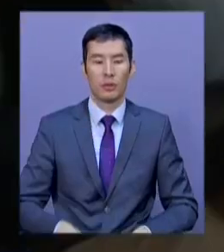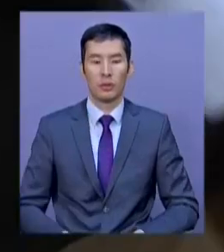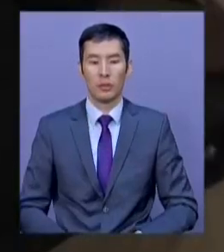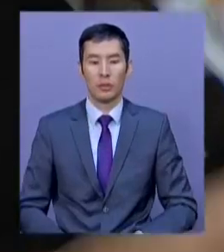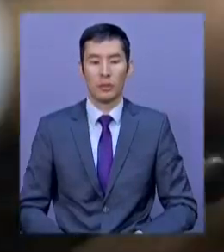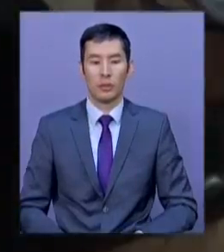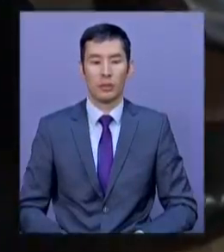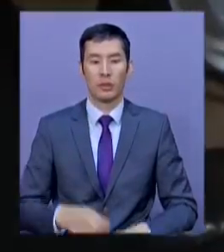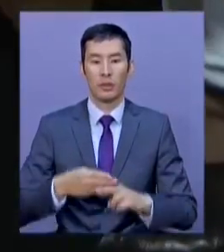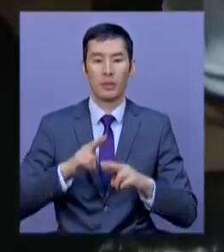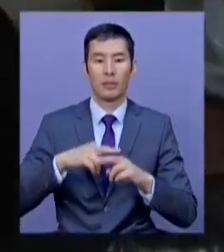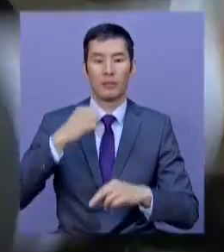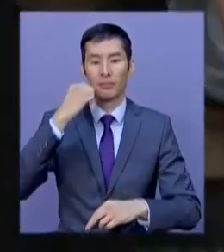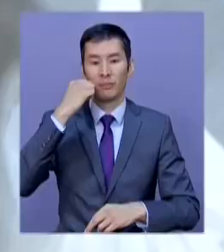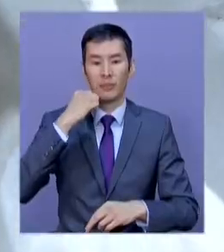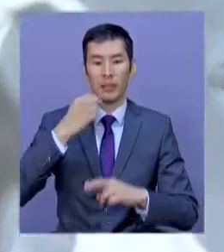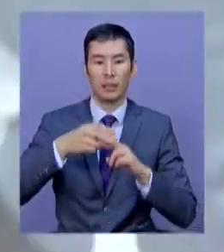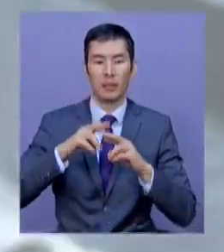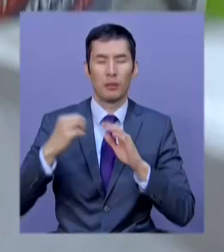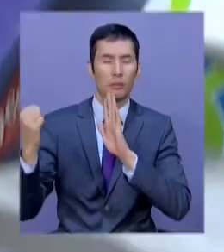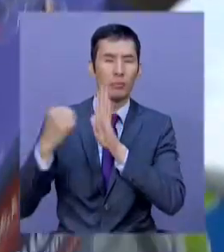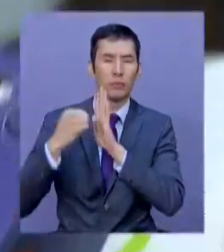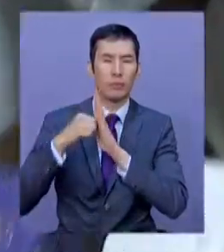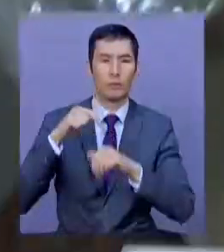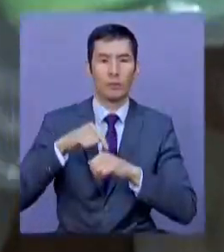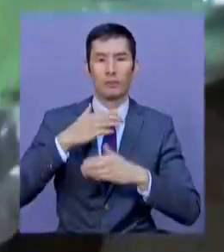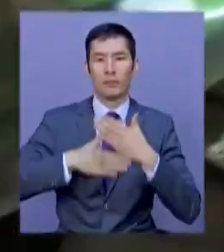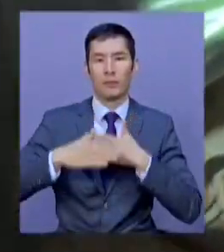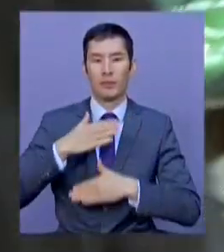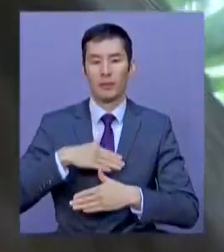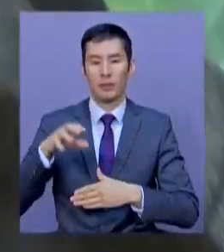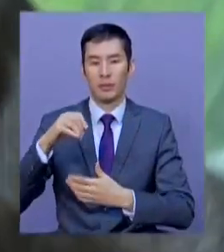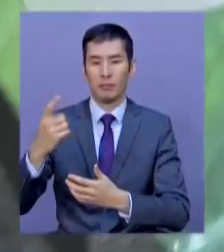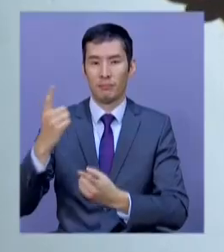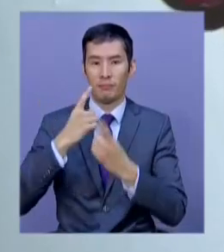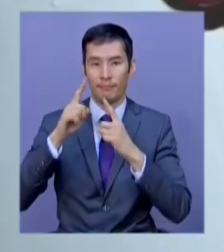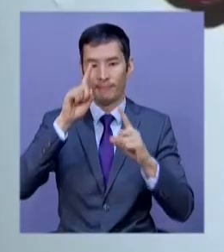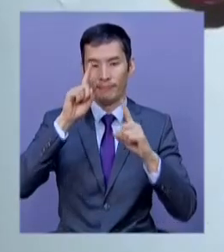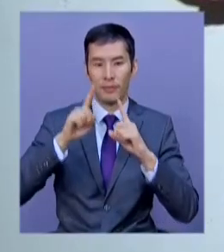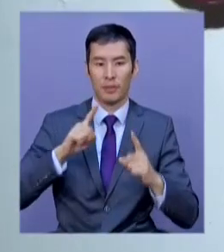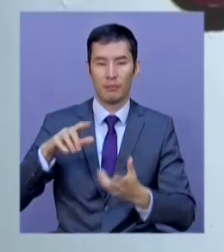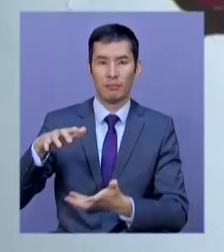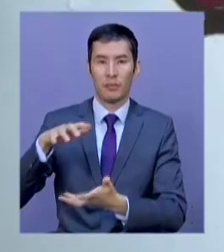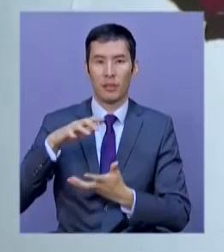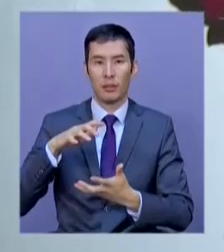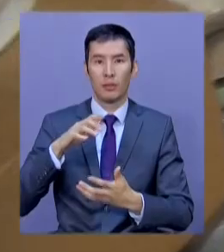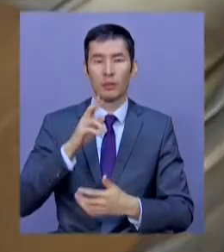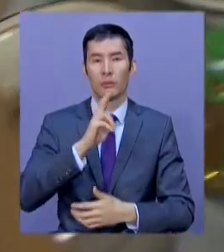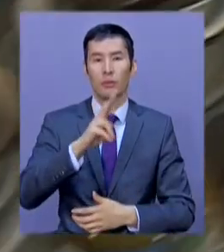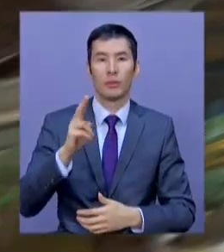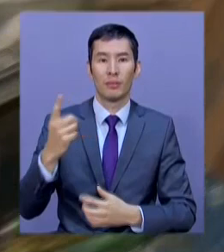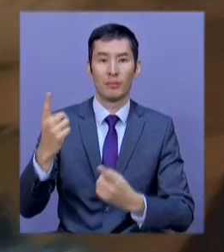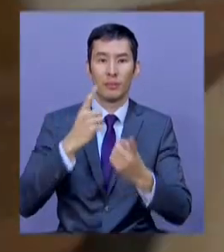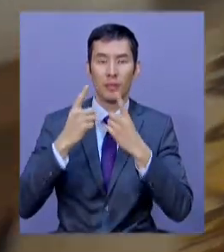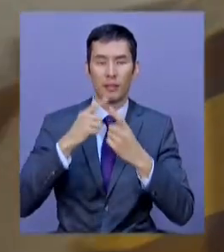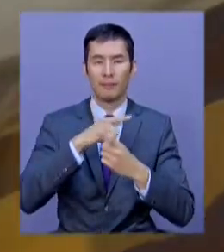қуанды. Қарттық есігімді қақпай келетіне әссе тереңірек үңілмесем керек дейді. Қазіргі күйін сұрауға келгендерді көргенде көзіне